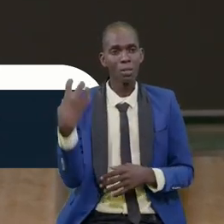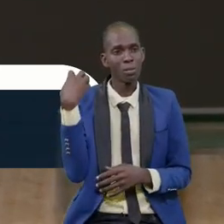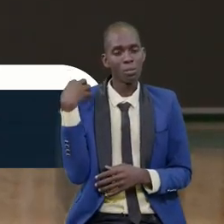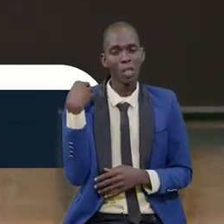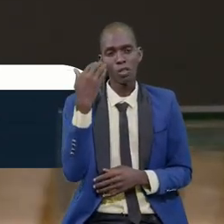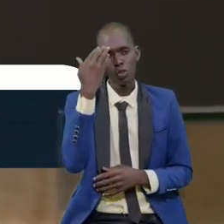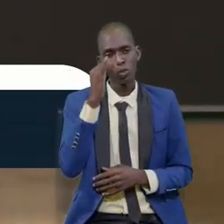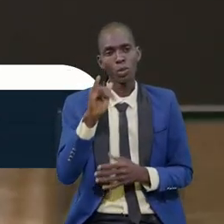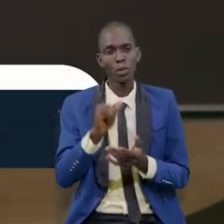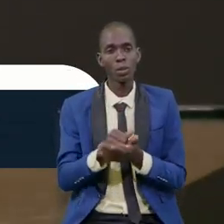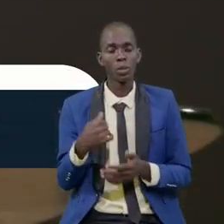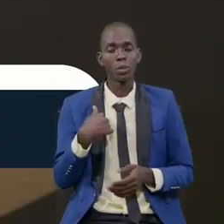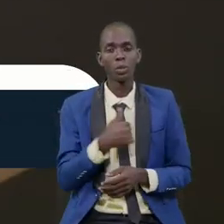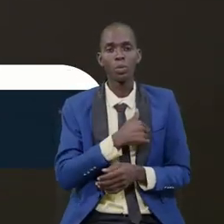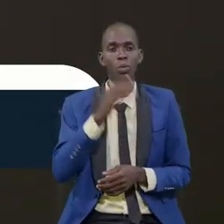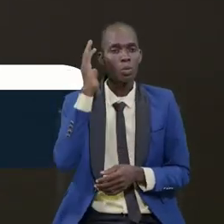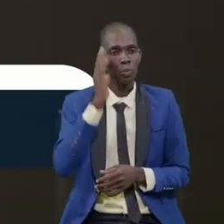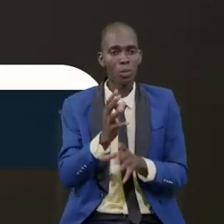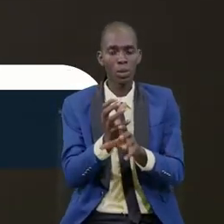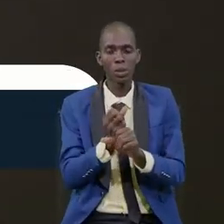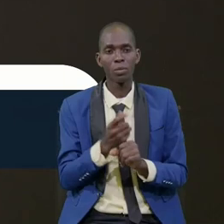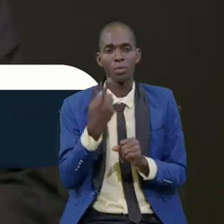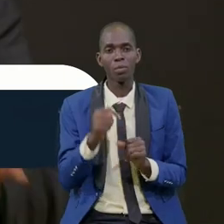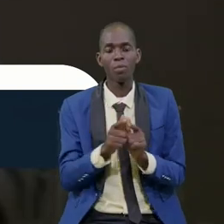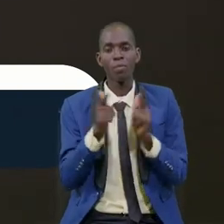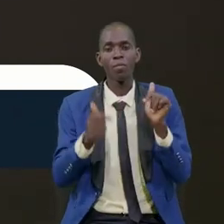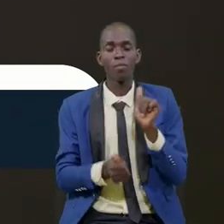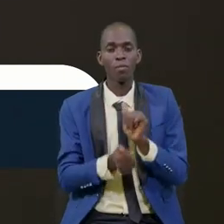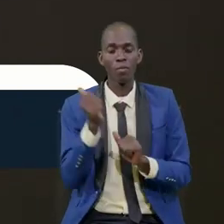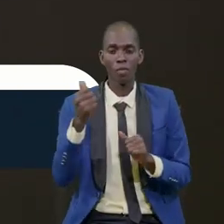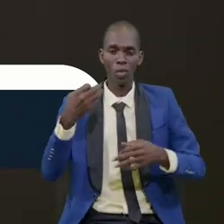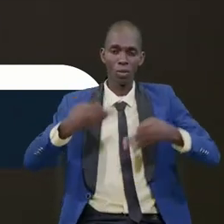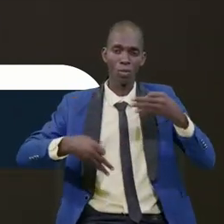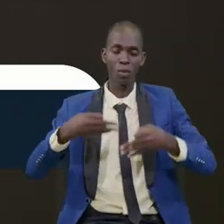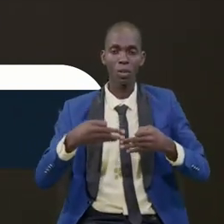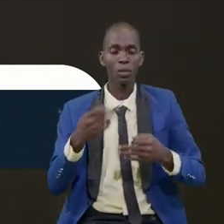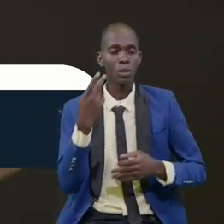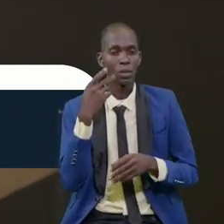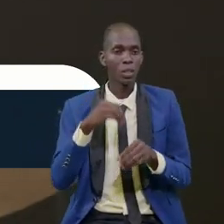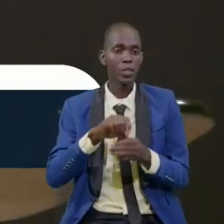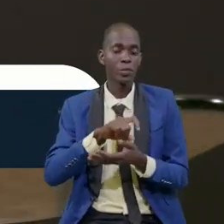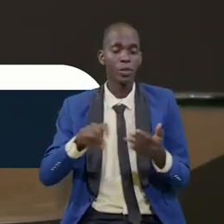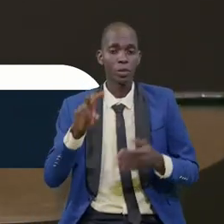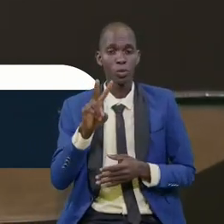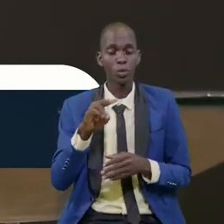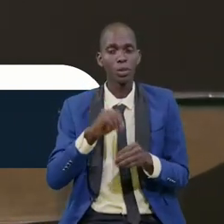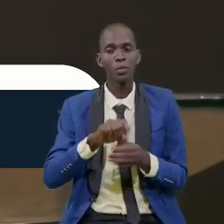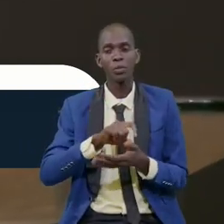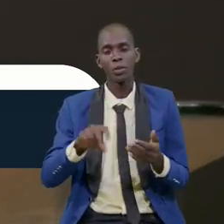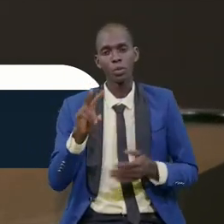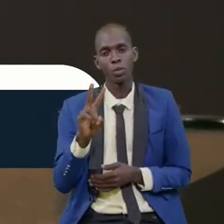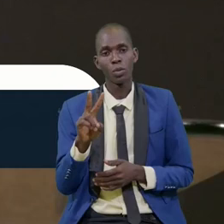parmi vous un grand nombre de personnes qui se mettent à enseigner, car vous savez que nous serons jugés